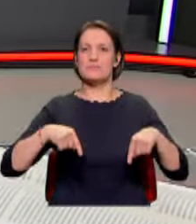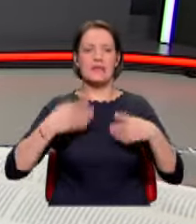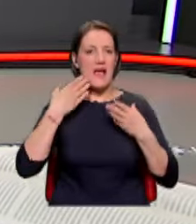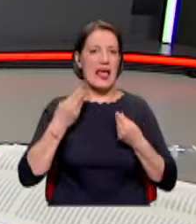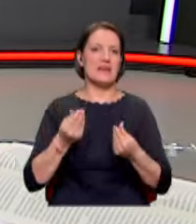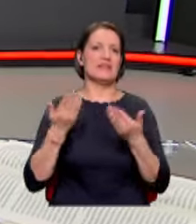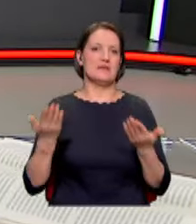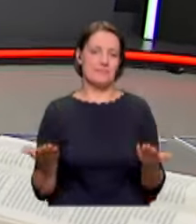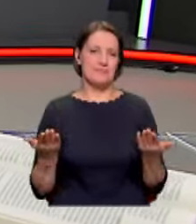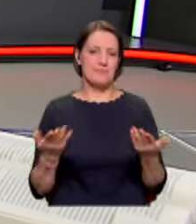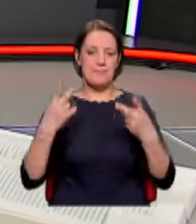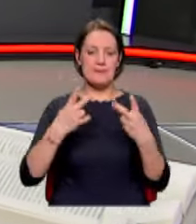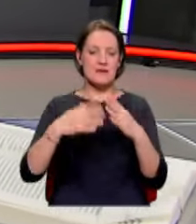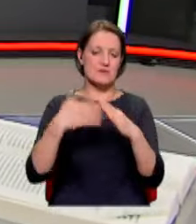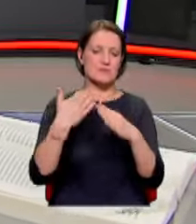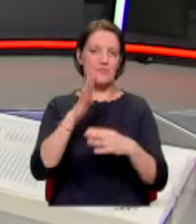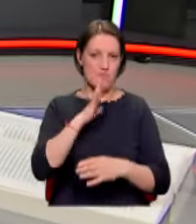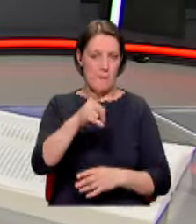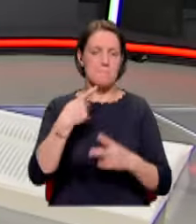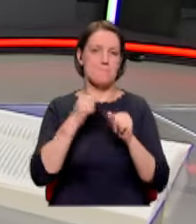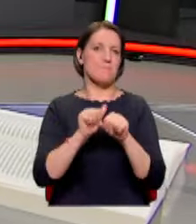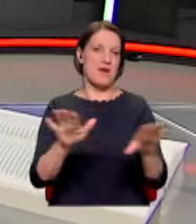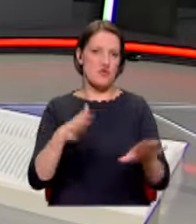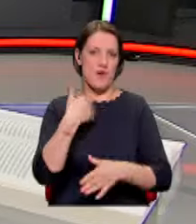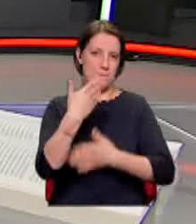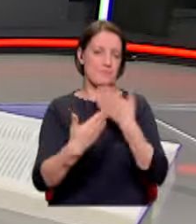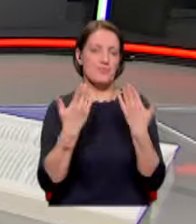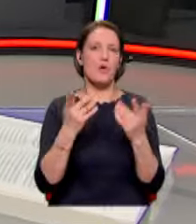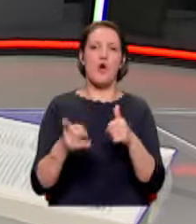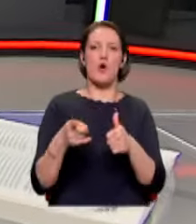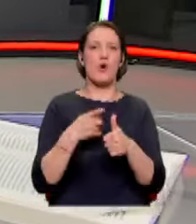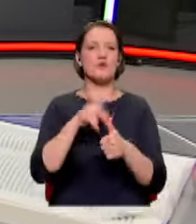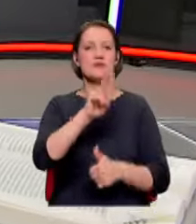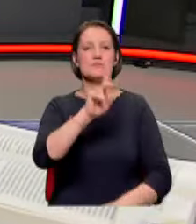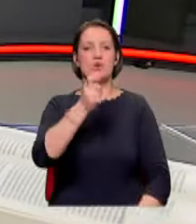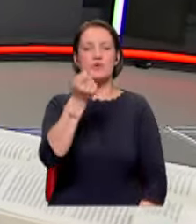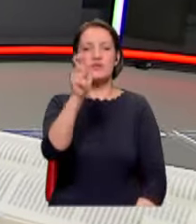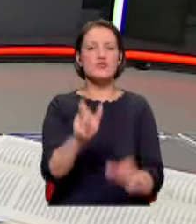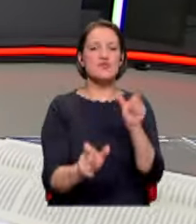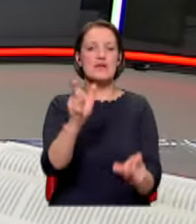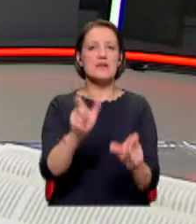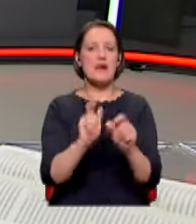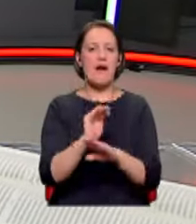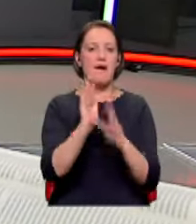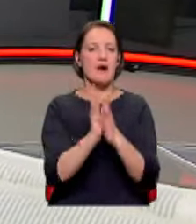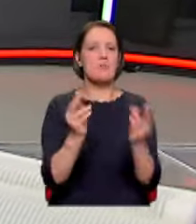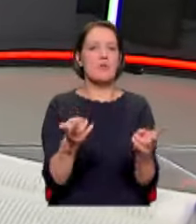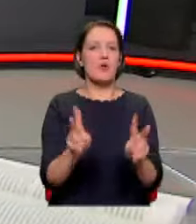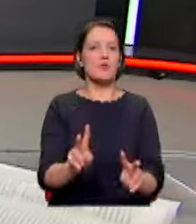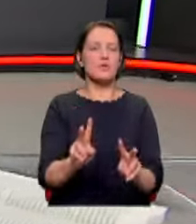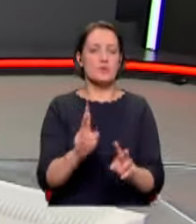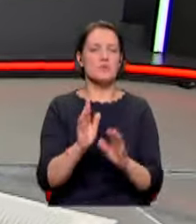eridi. Mesajlarınız var, paylaşacağım. Fakat önce 29 işçinin hayatını kaybettiği şu gece